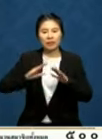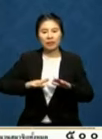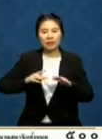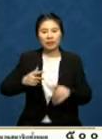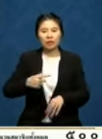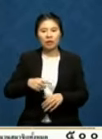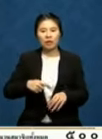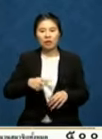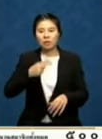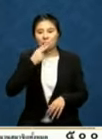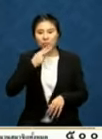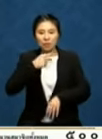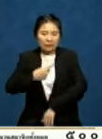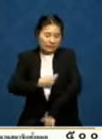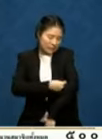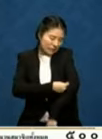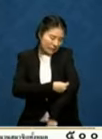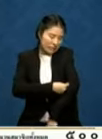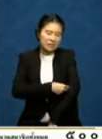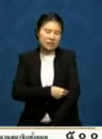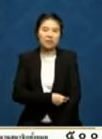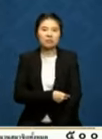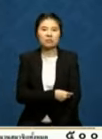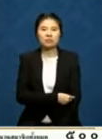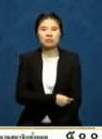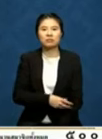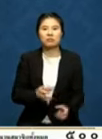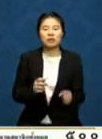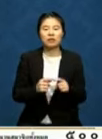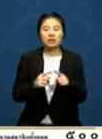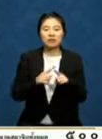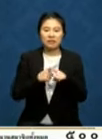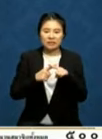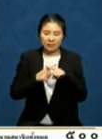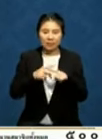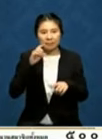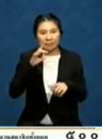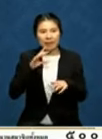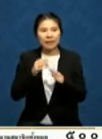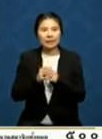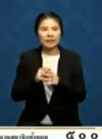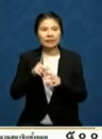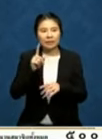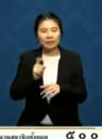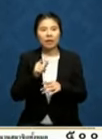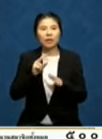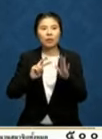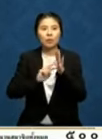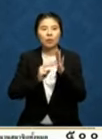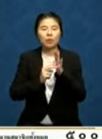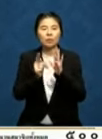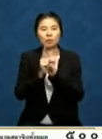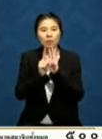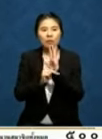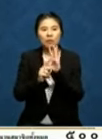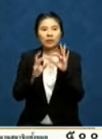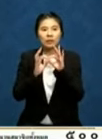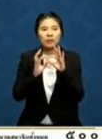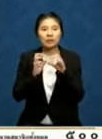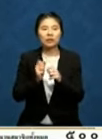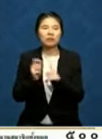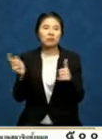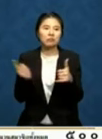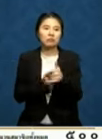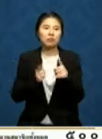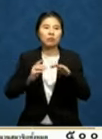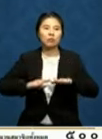การกระทำความรุนแรงนี้นะคะสะท้อนให้เห็นว่าประเทศไทยยังมีช่องว่างกฎหมายที่เกี่ยวข้องกับการลงโท